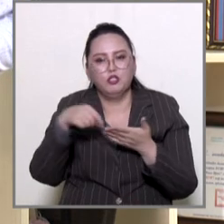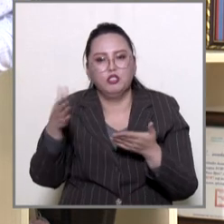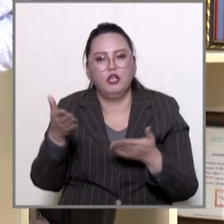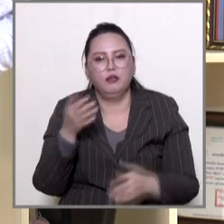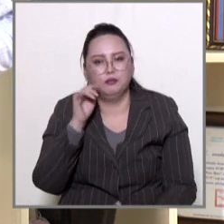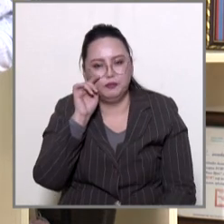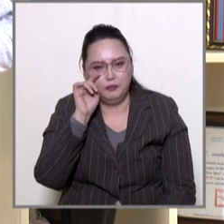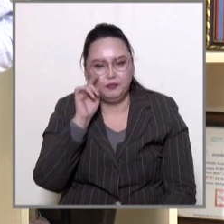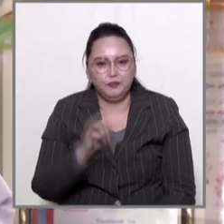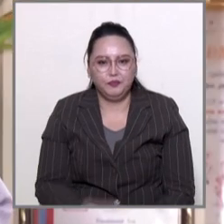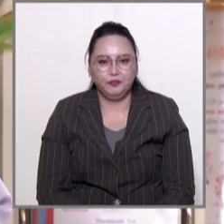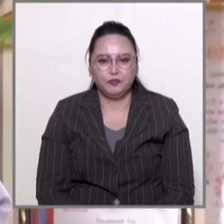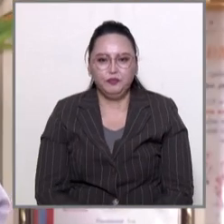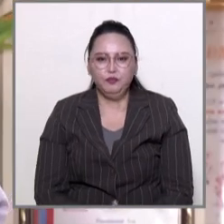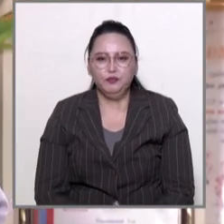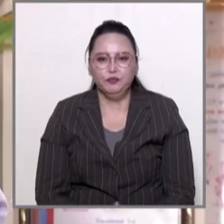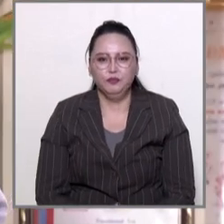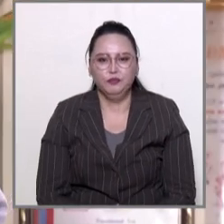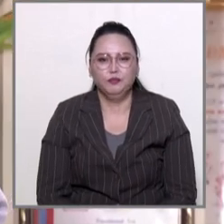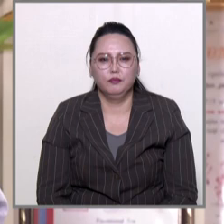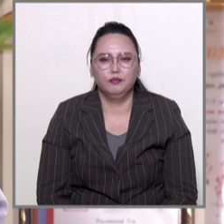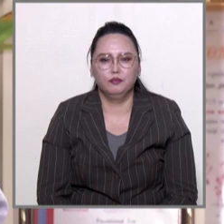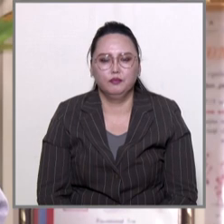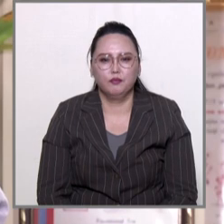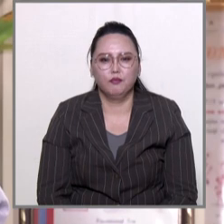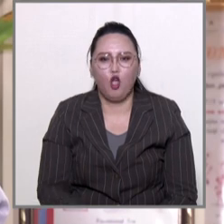За тодорхойлон бичснэг багшийн